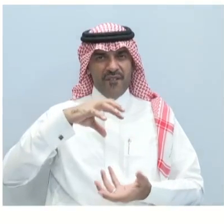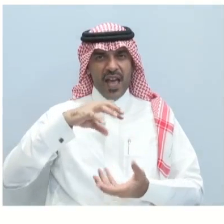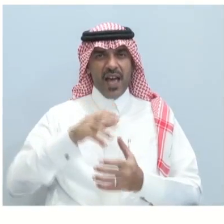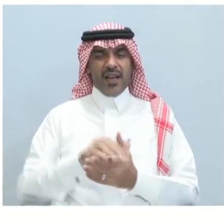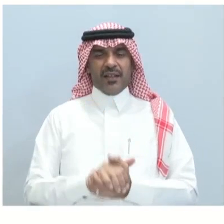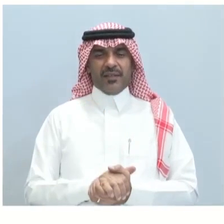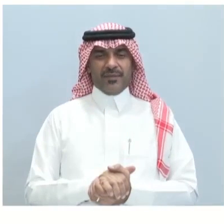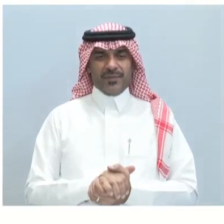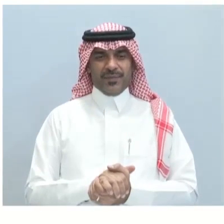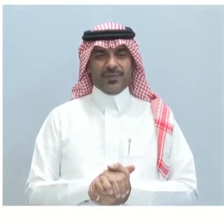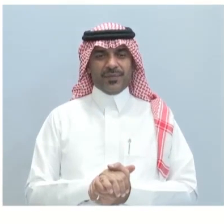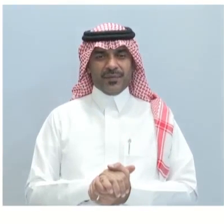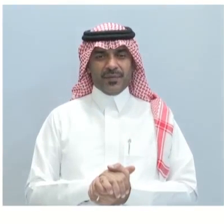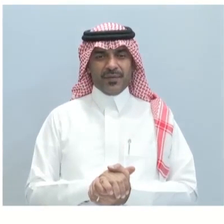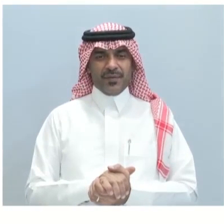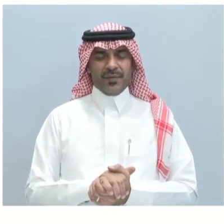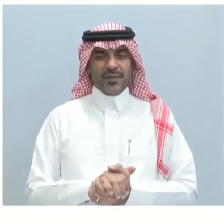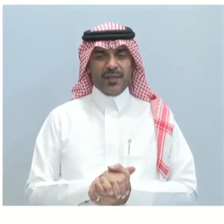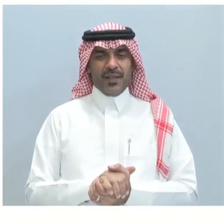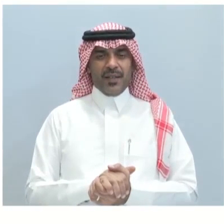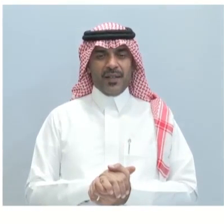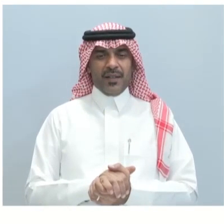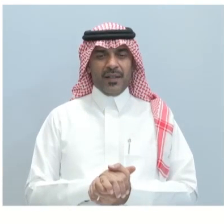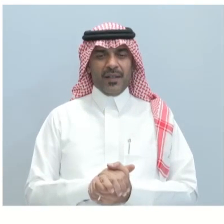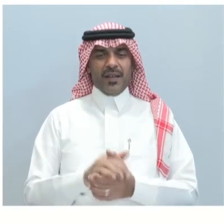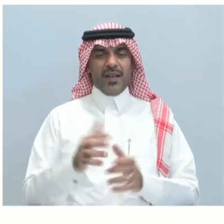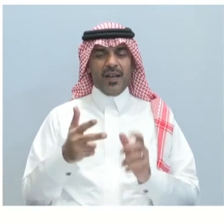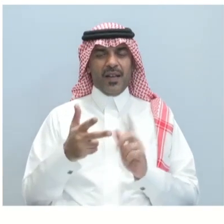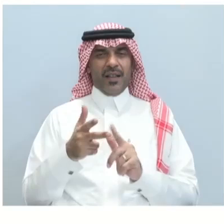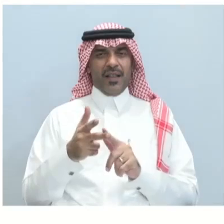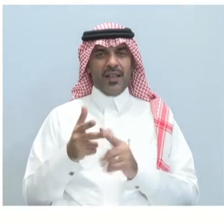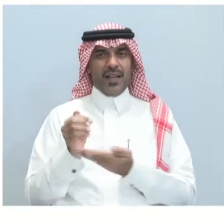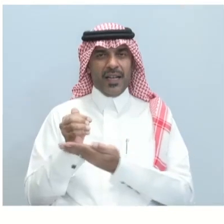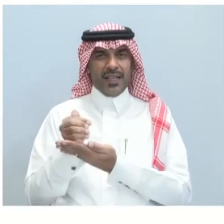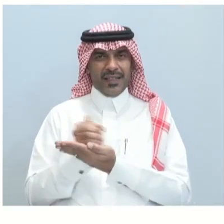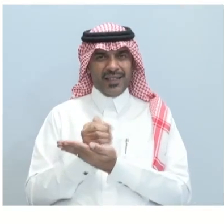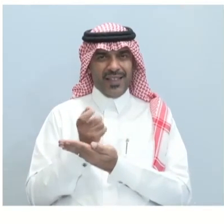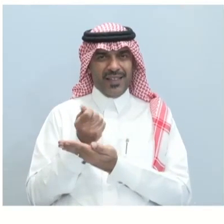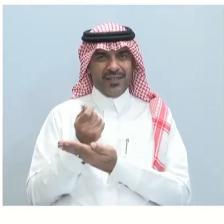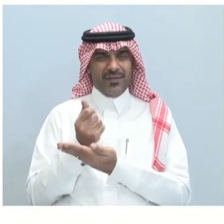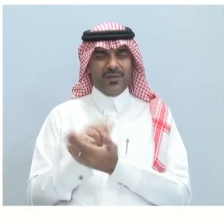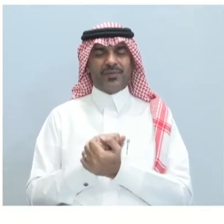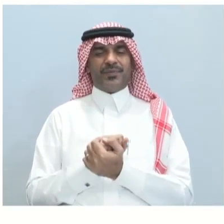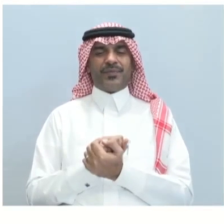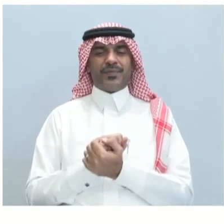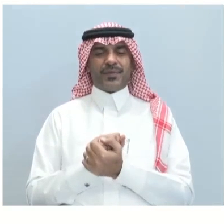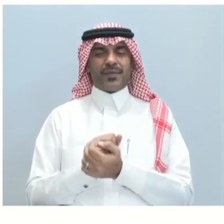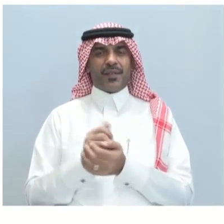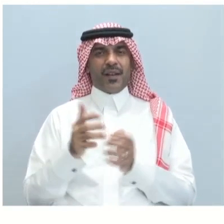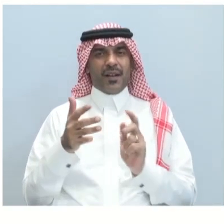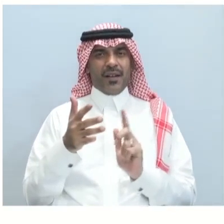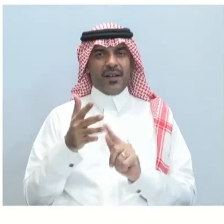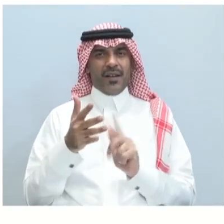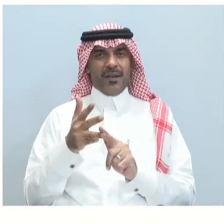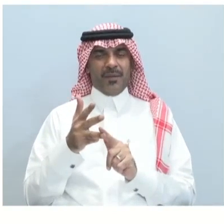والمختص بدراستها الجغرافي رائع الاقتصاد والمختصاد بدراسته الاقتصادي